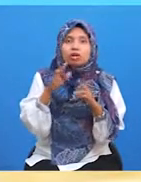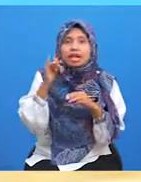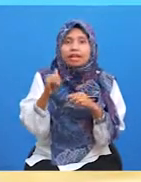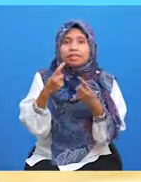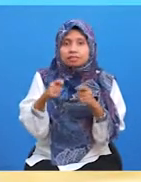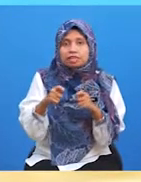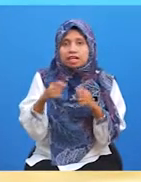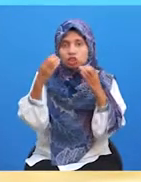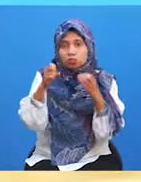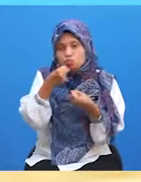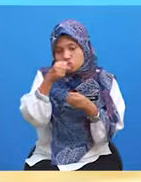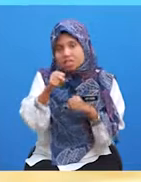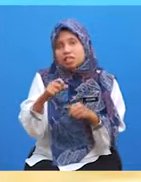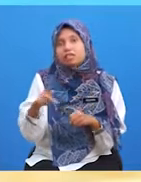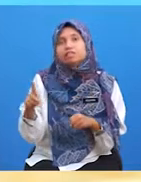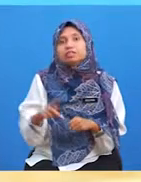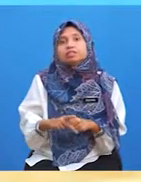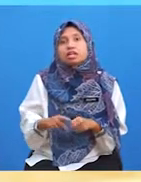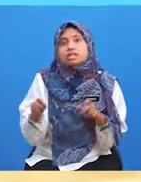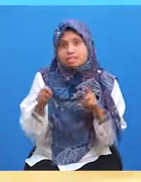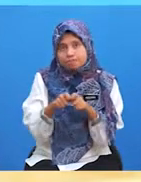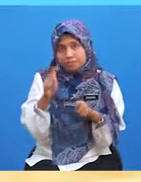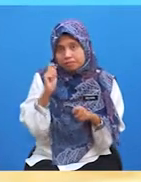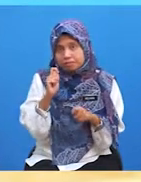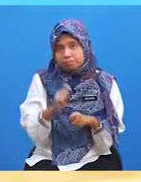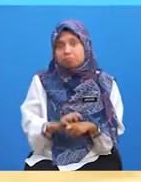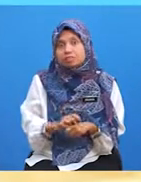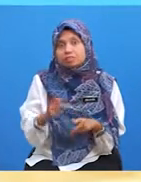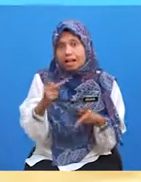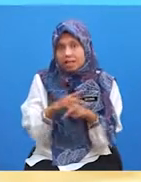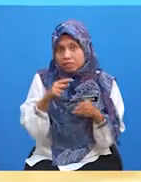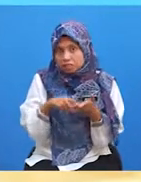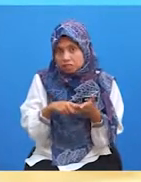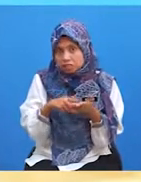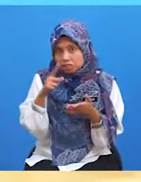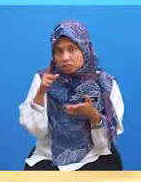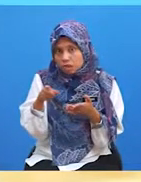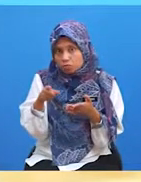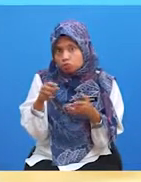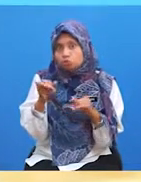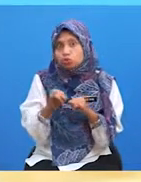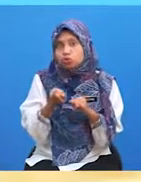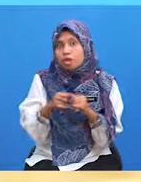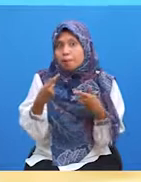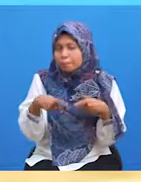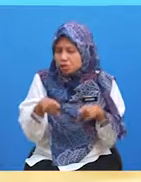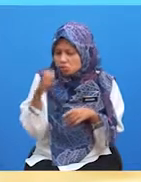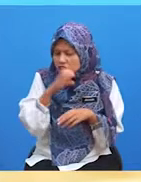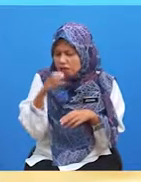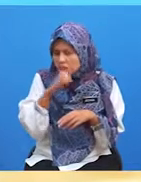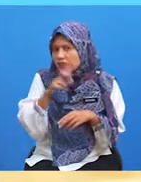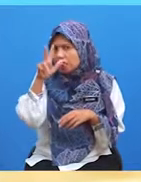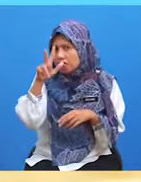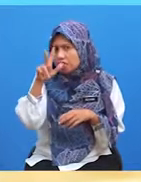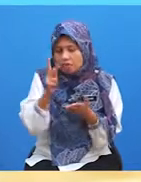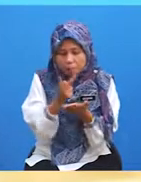cikgu sediakan. Seperti tadi, kali ini kamu juga perlu mencari tiga